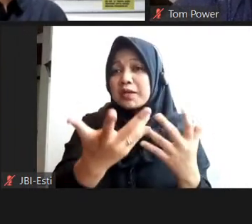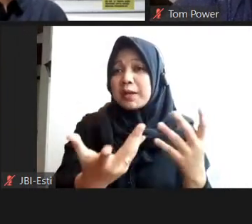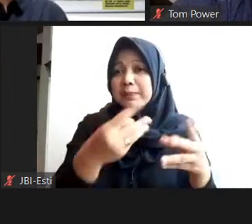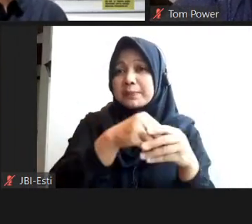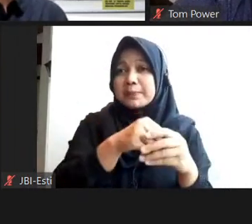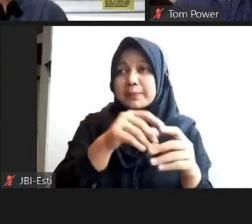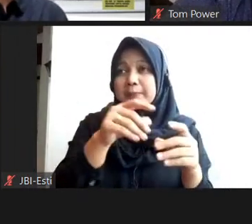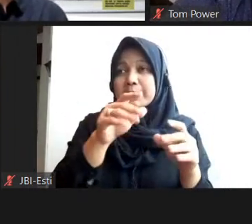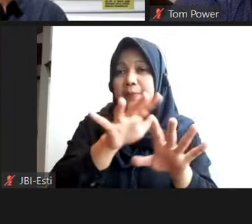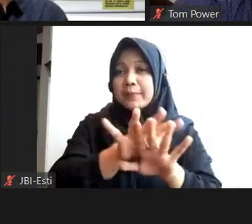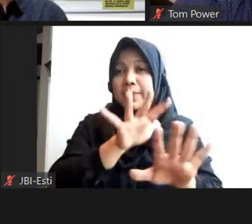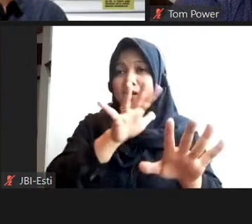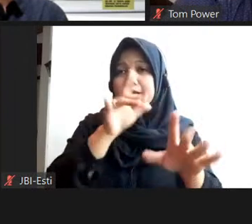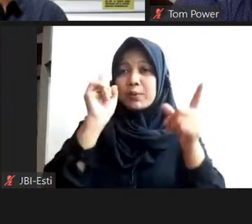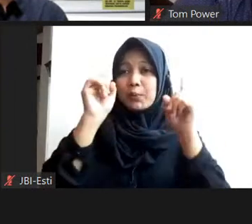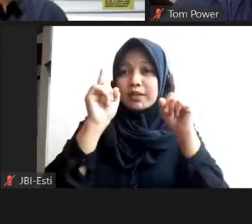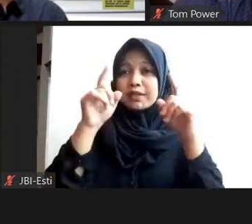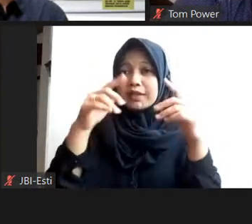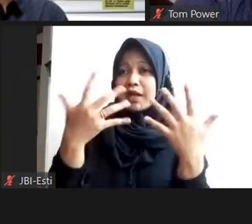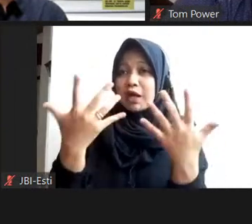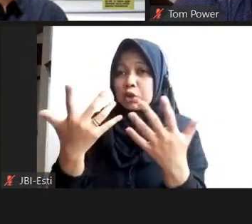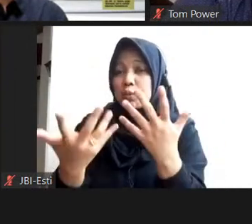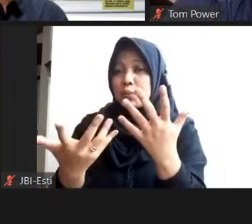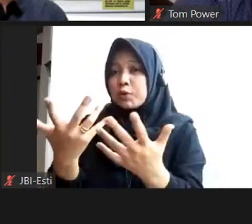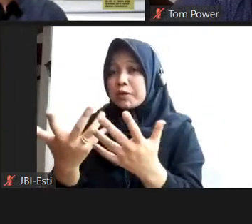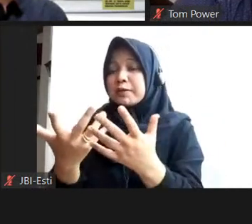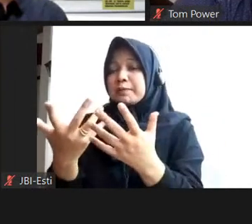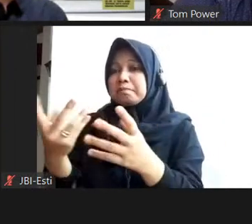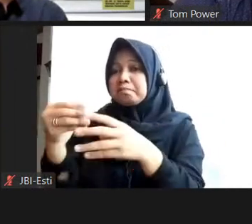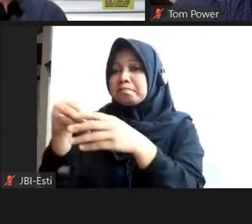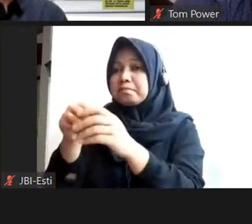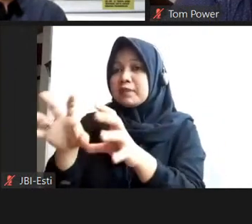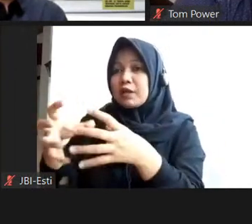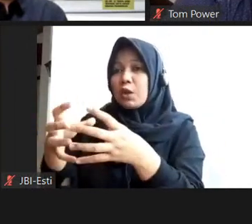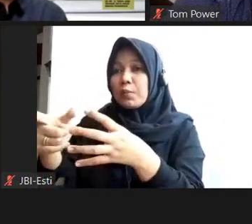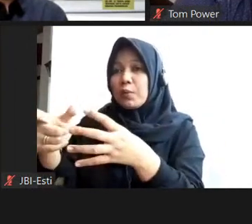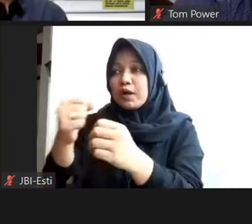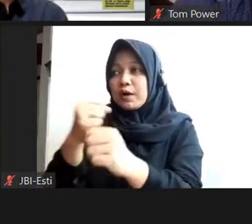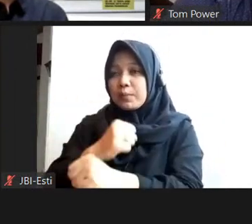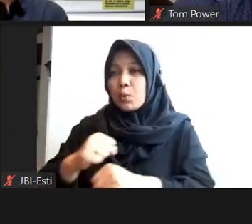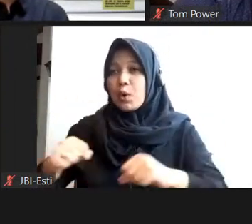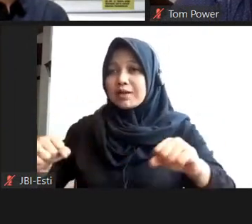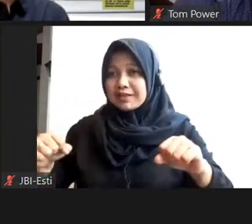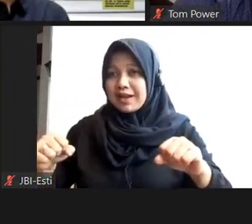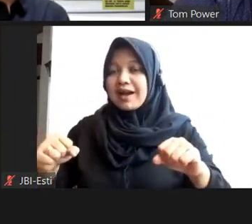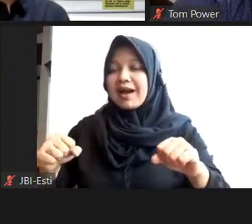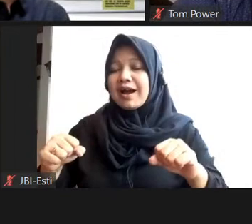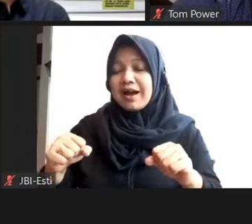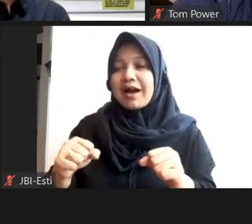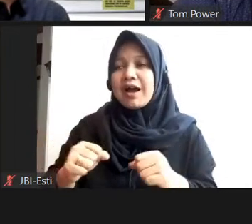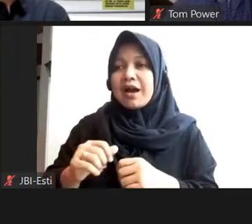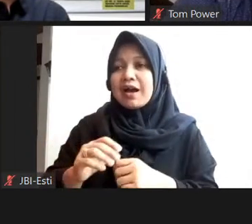dalam kekuasaan, untuk mempertahankan diri dari